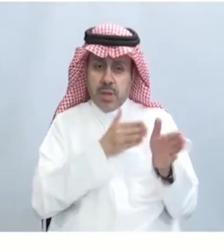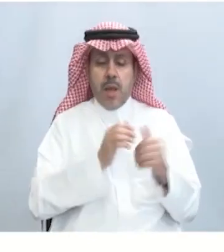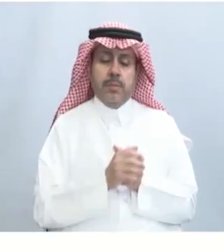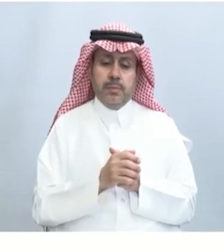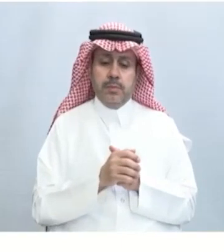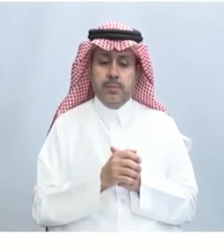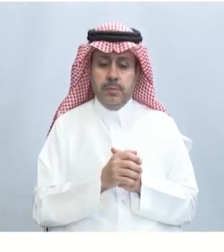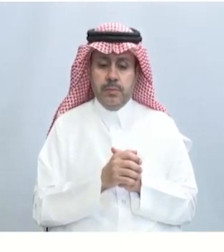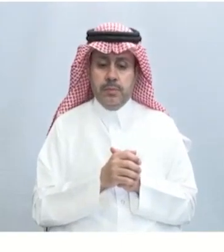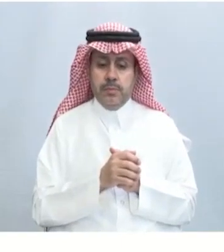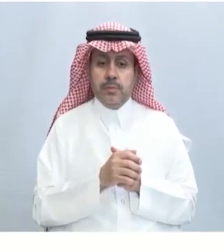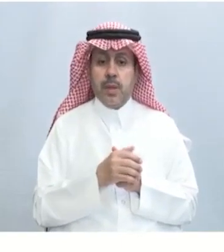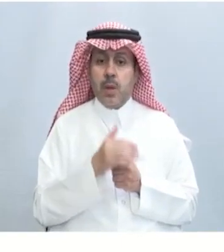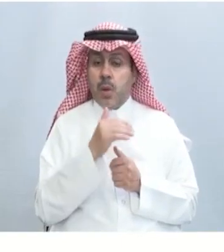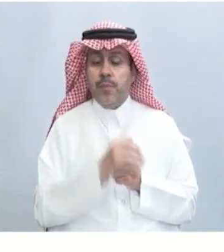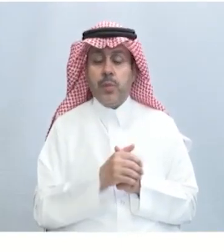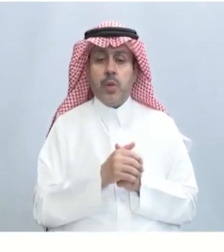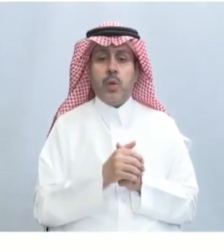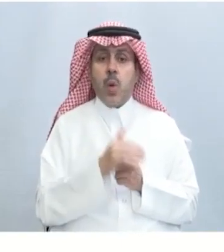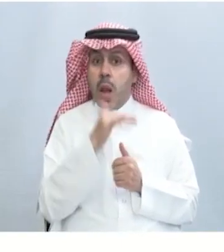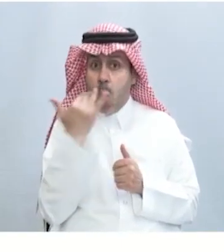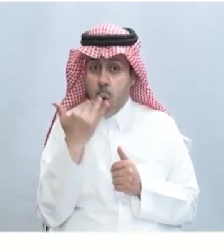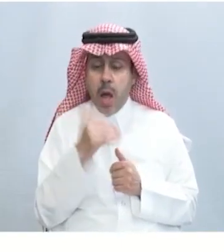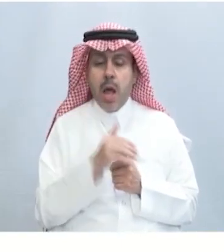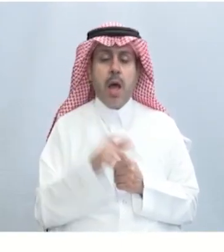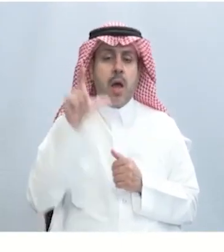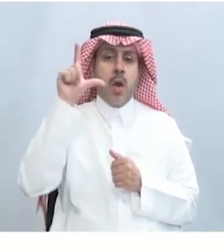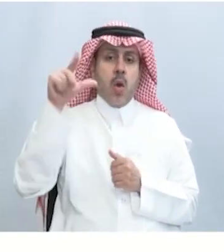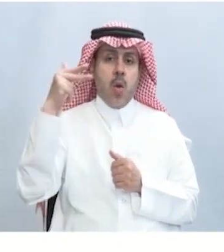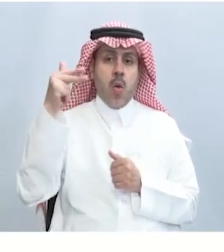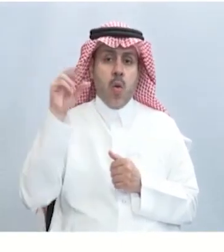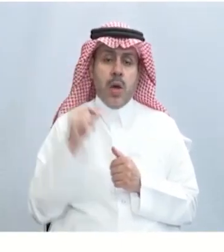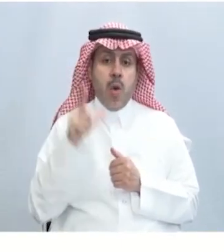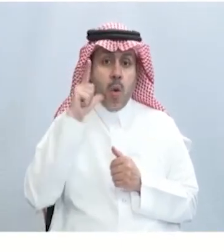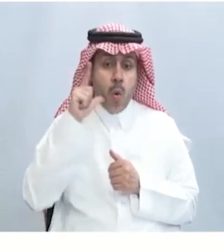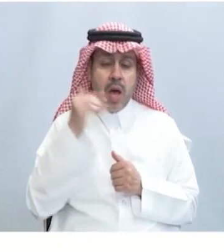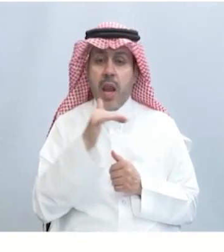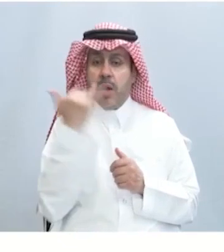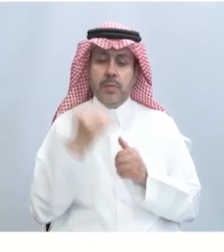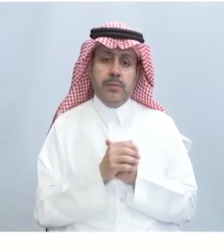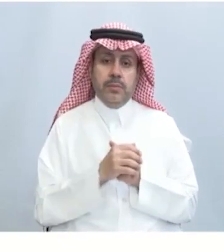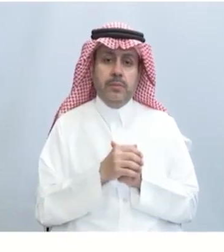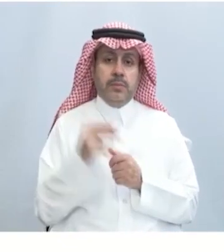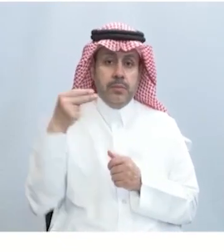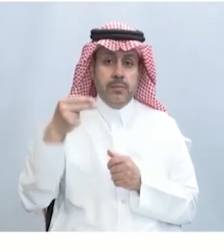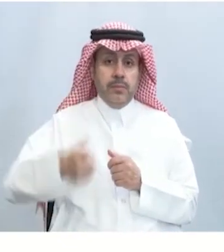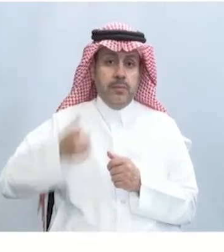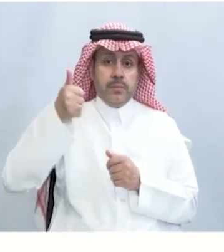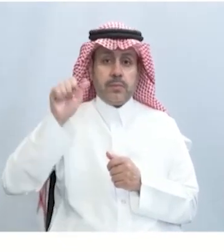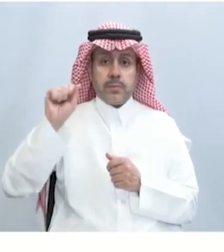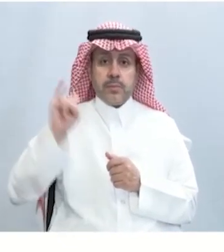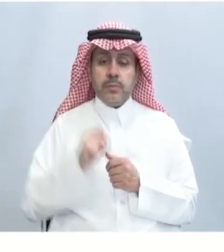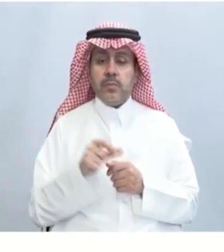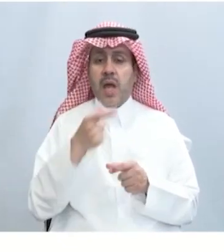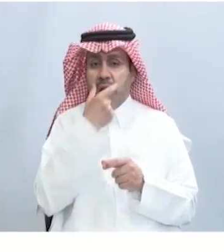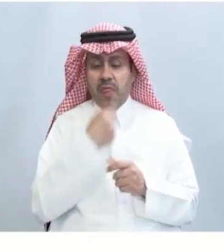وسلم ولغتها اللغه العربيه وعاصمتها مدينه الرياض هذه الماده الاولى